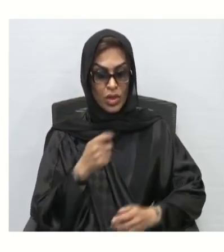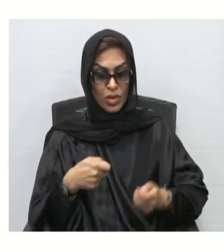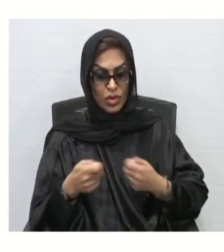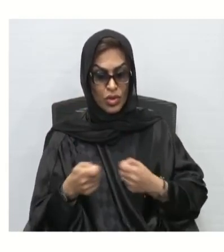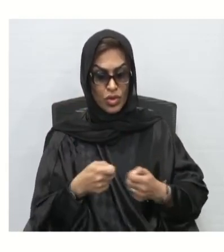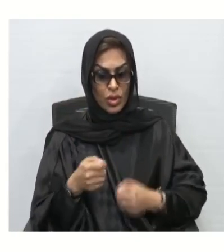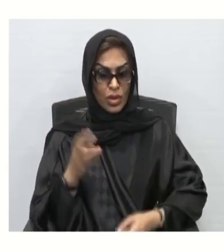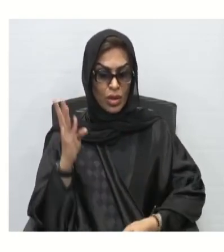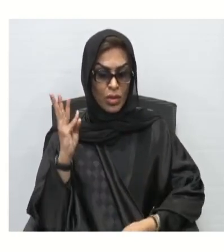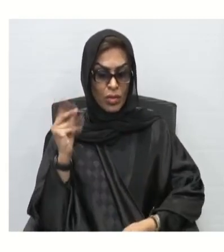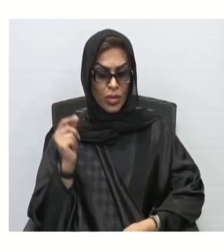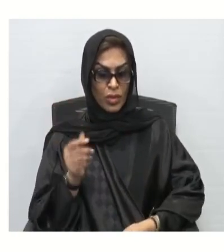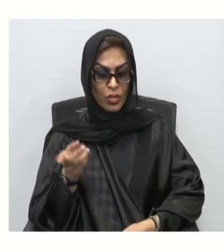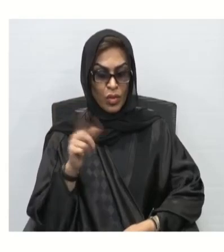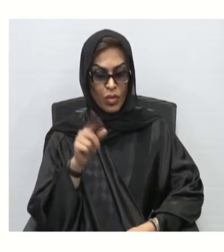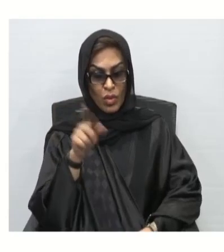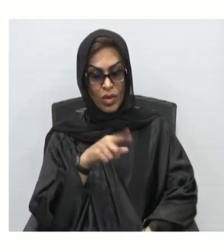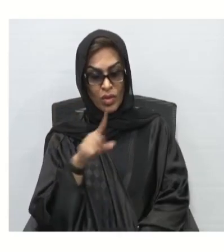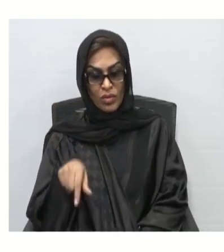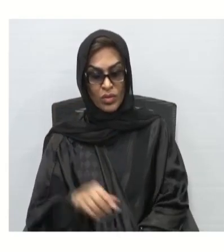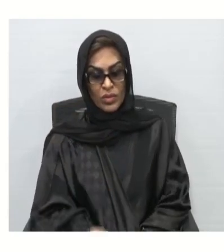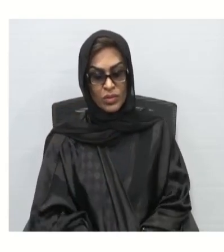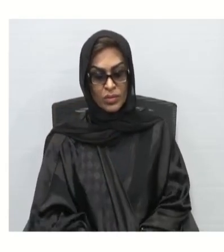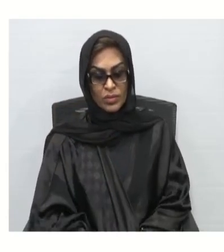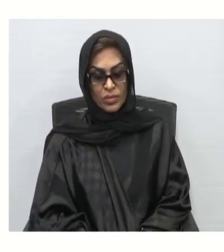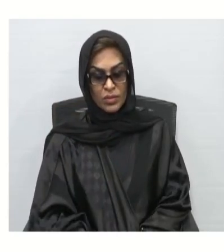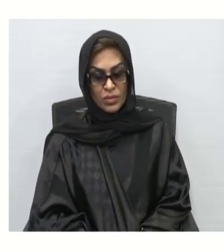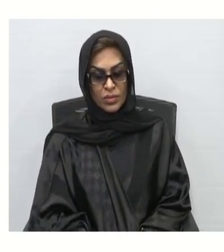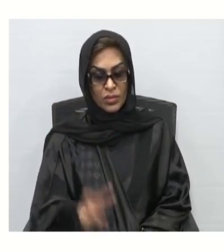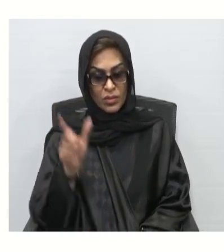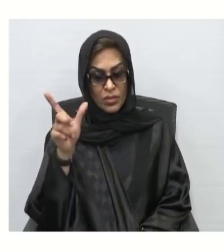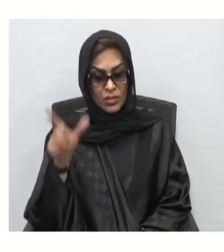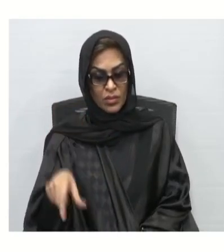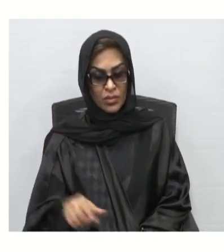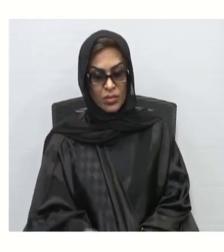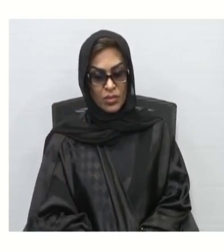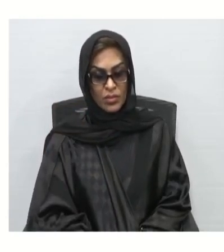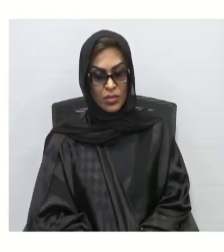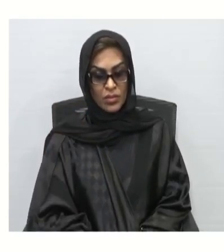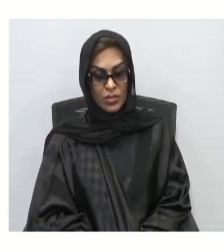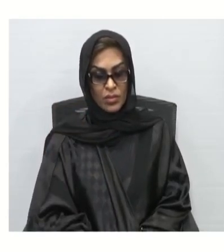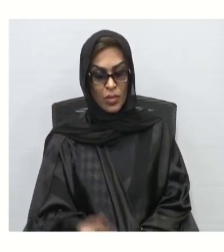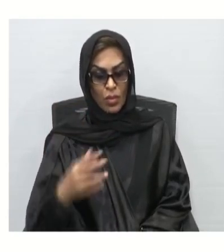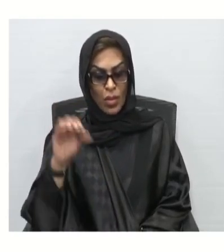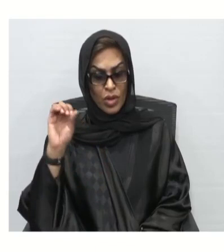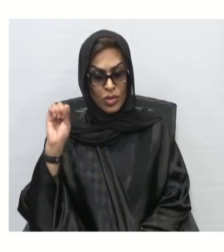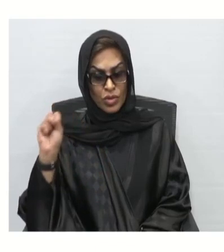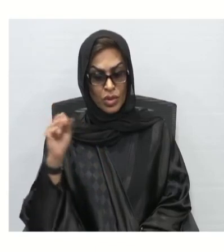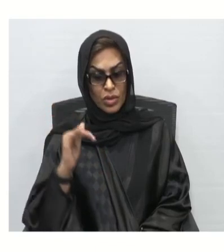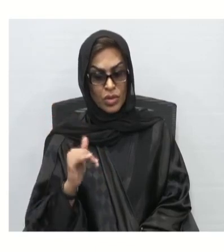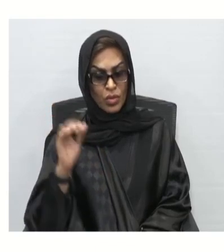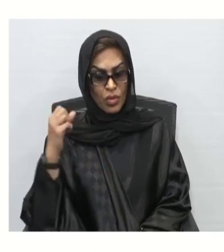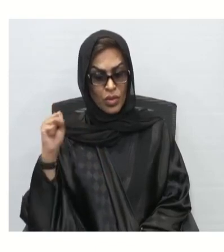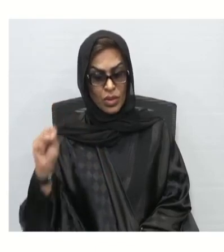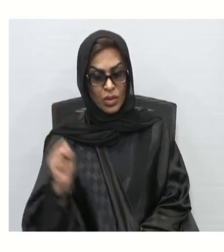الالكترونيه والمخاطر المصاحبه لها على المستهلكين فقد صدرت موافقه مجلس الوزراء على نظام